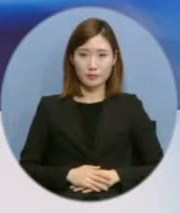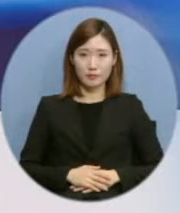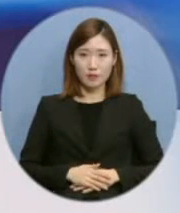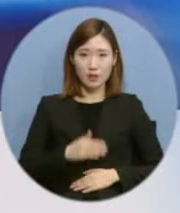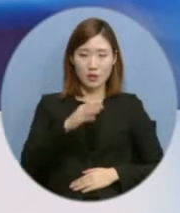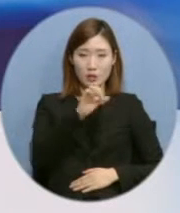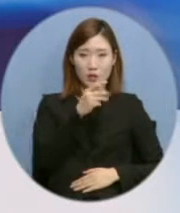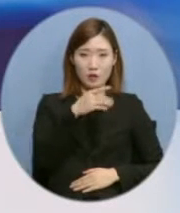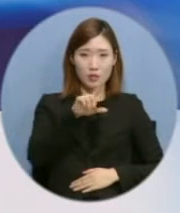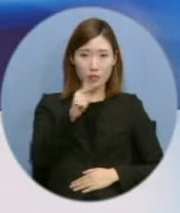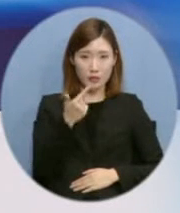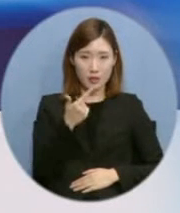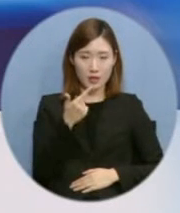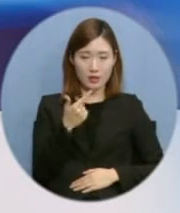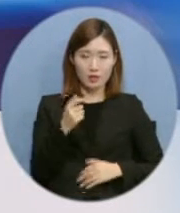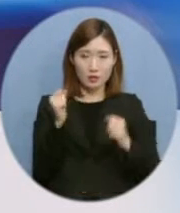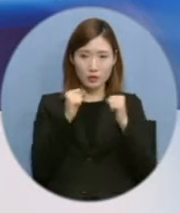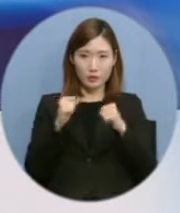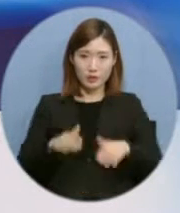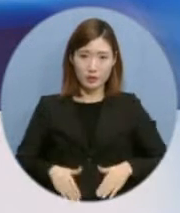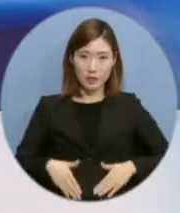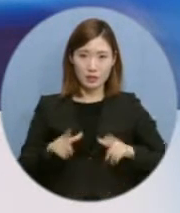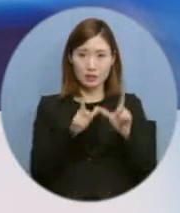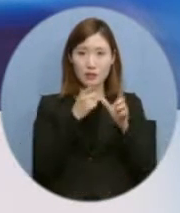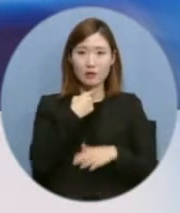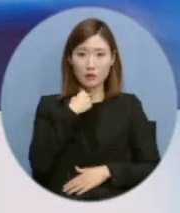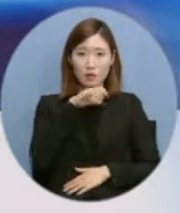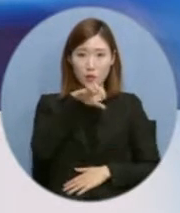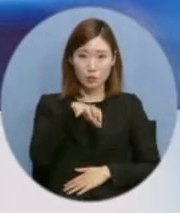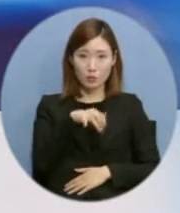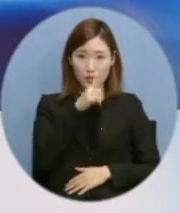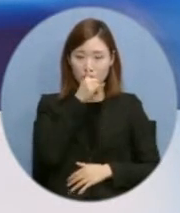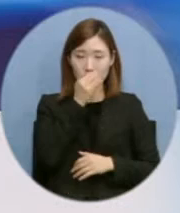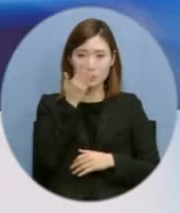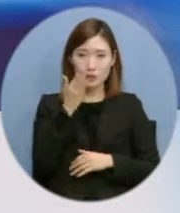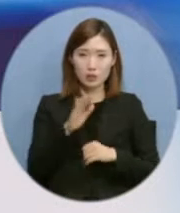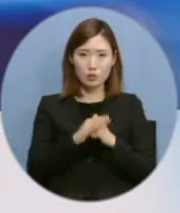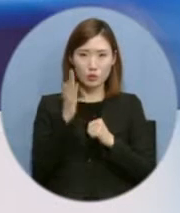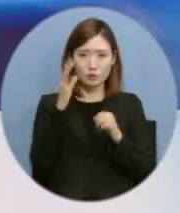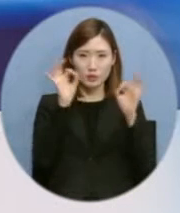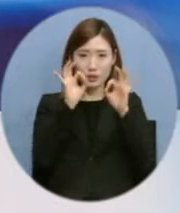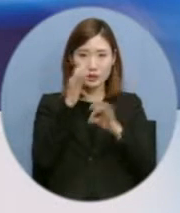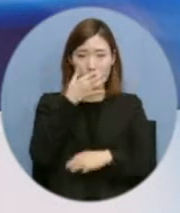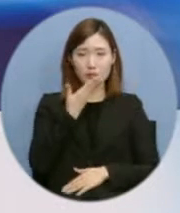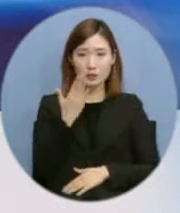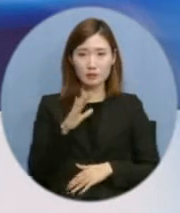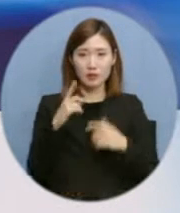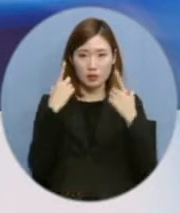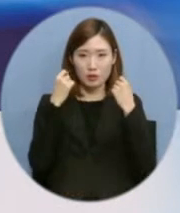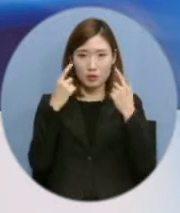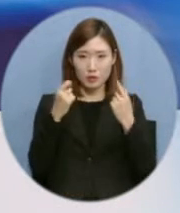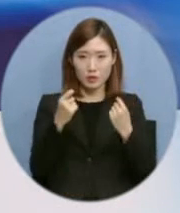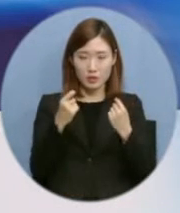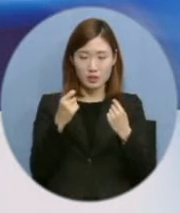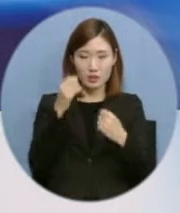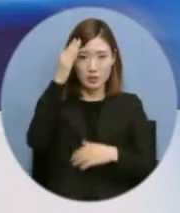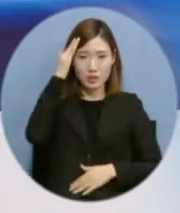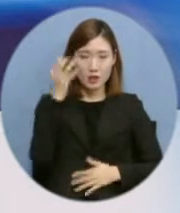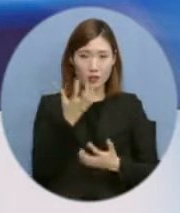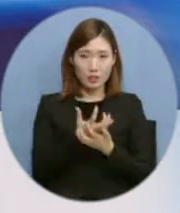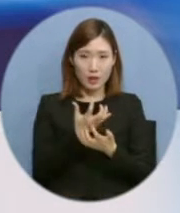연탄으로 겨울을 따뜻하게 보냈던 때가 있었죠 요즘은 찾아보기 힘들지만 여전히 연탄으로 난방을 하는 집들이